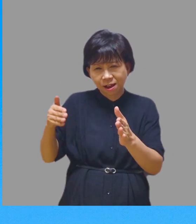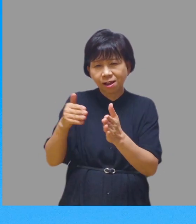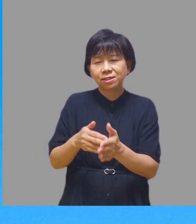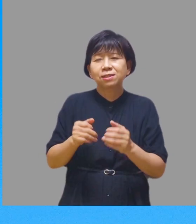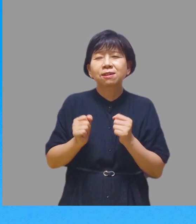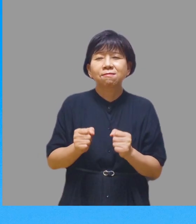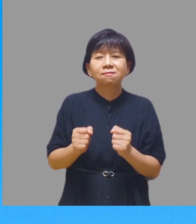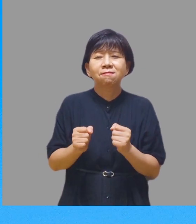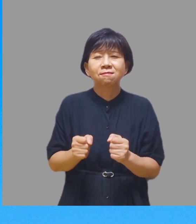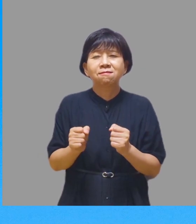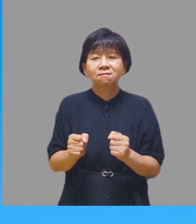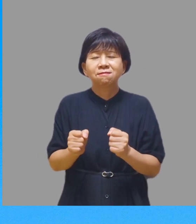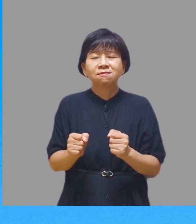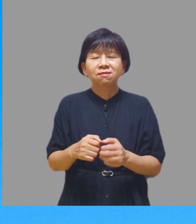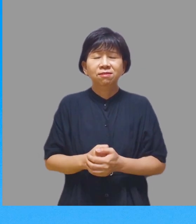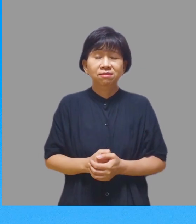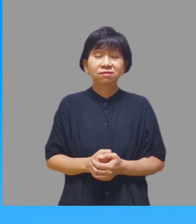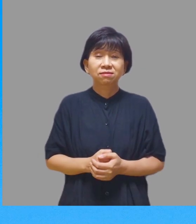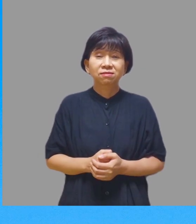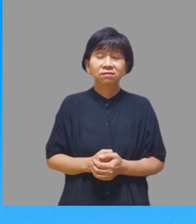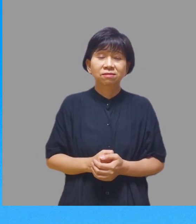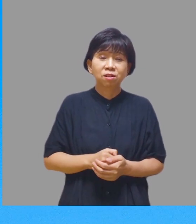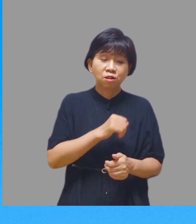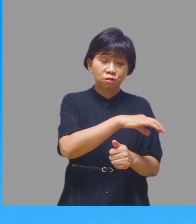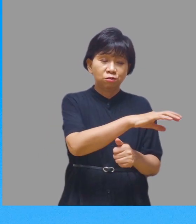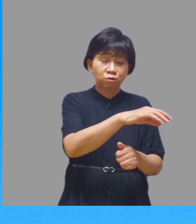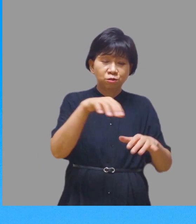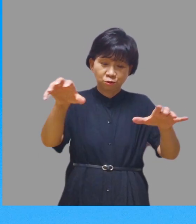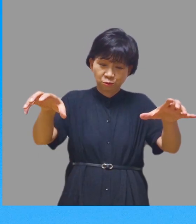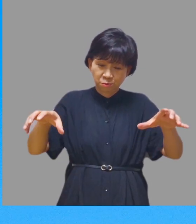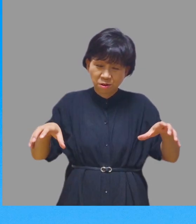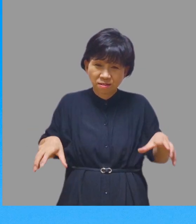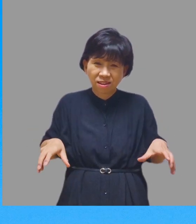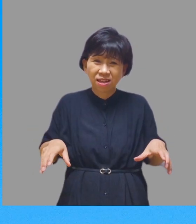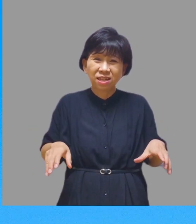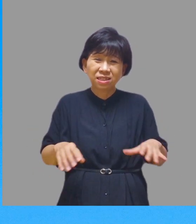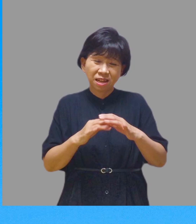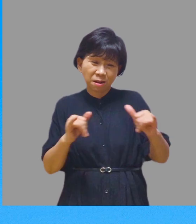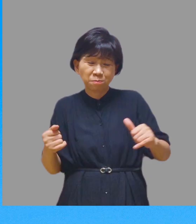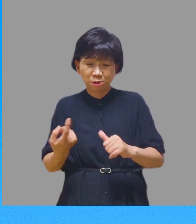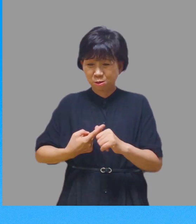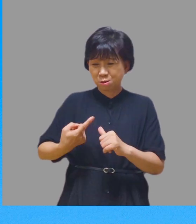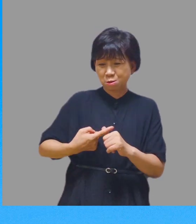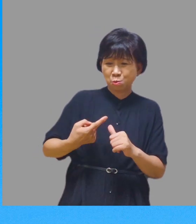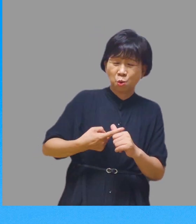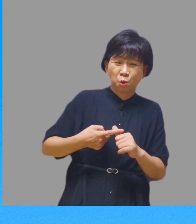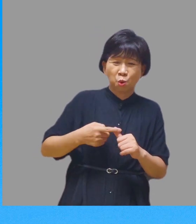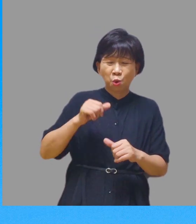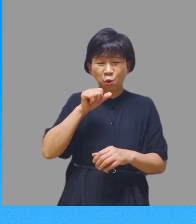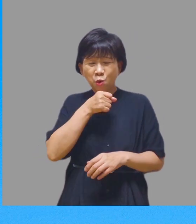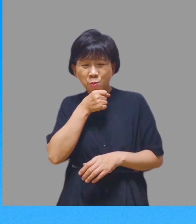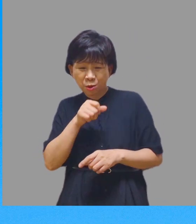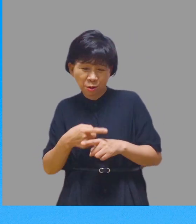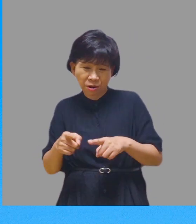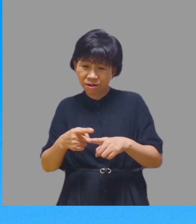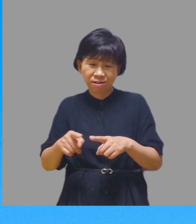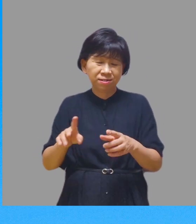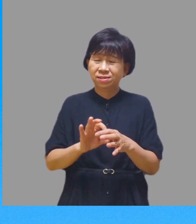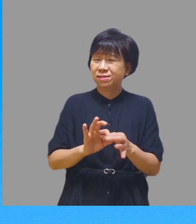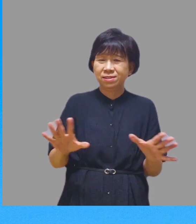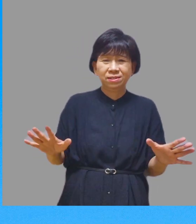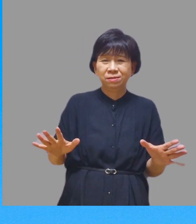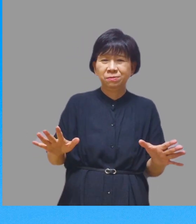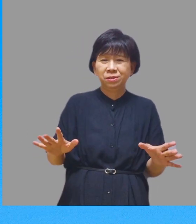주변에 누가 응원하던, 주변에 누가 잘 달리네 못 달리네 막 떠들면서 평가하든 말든